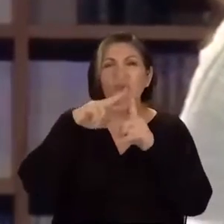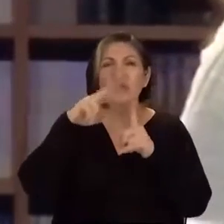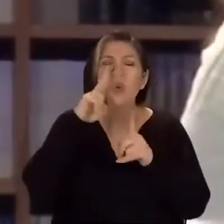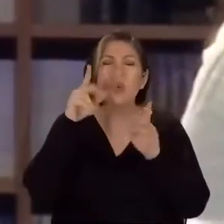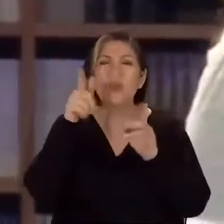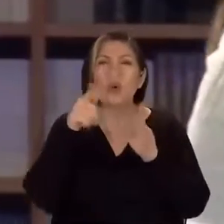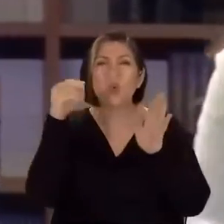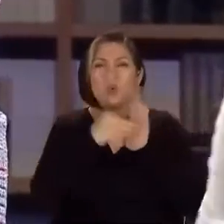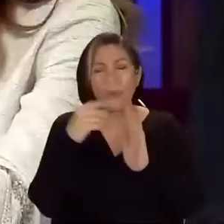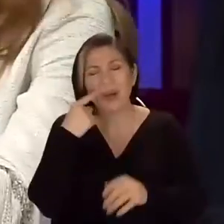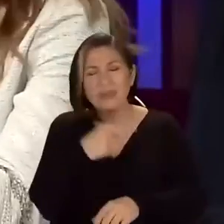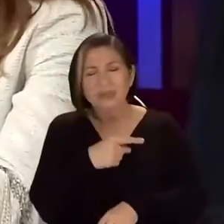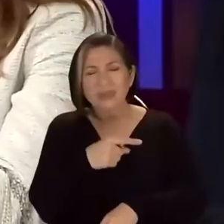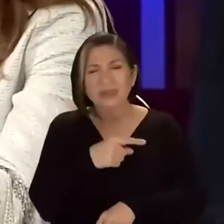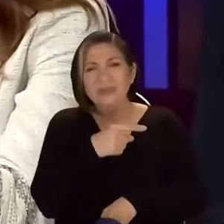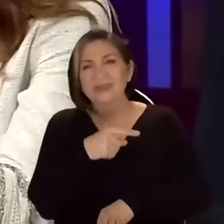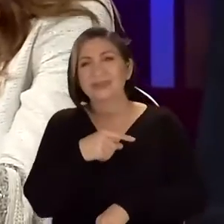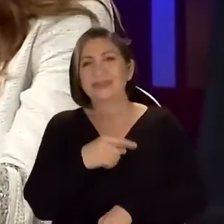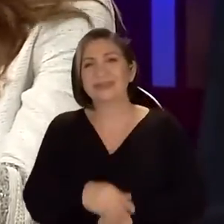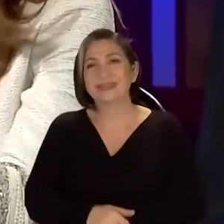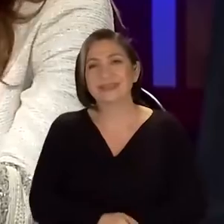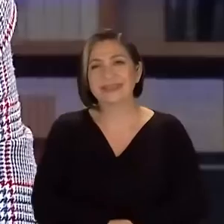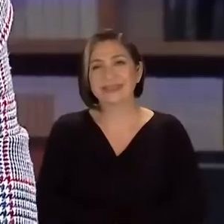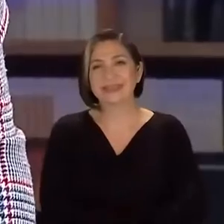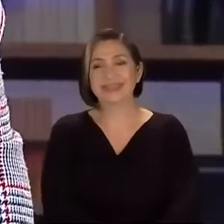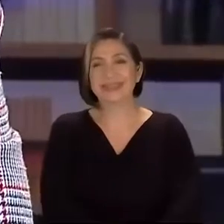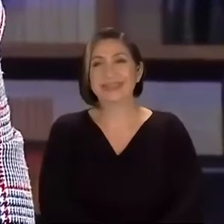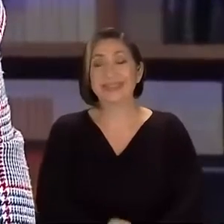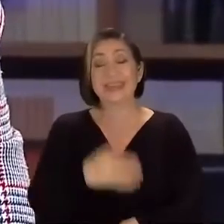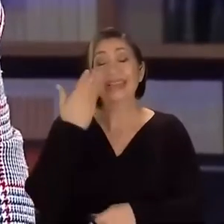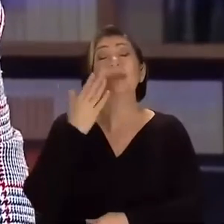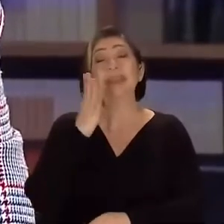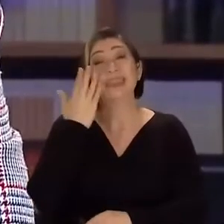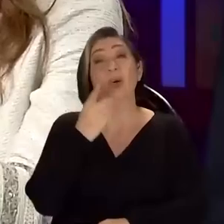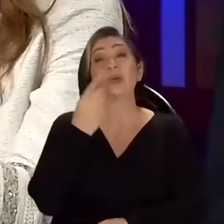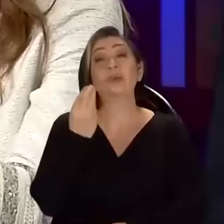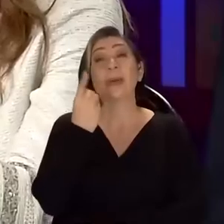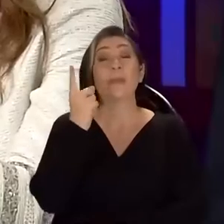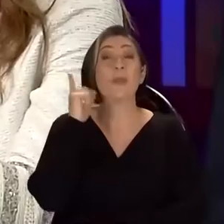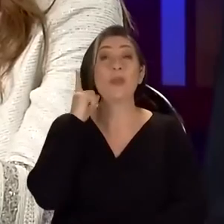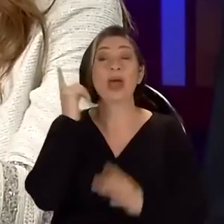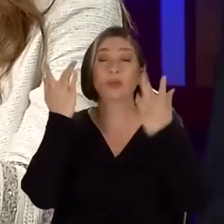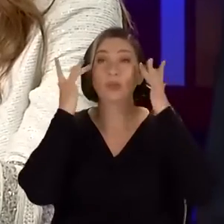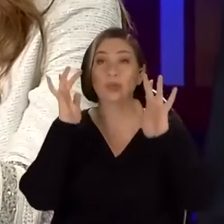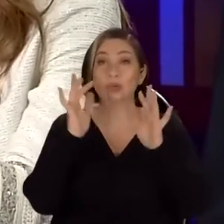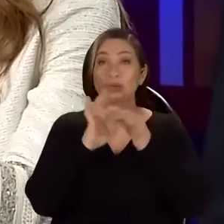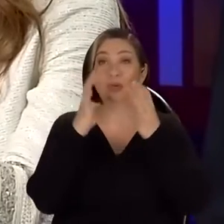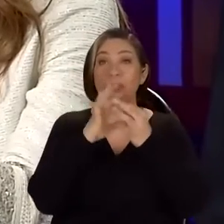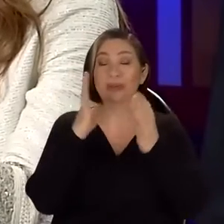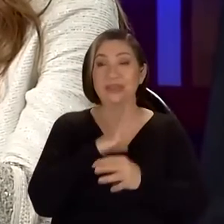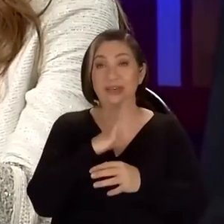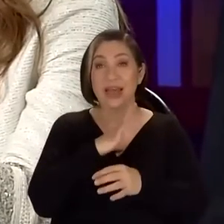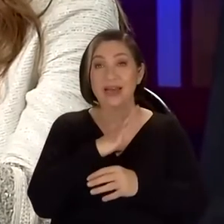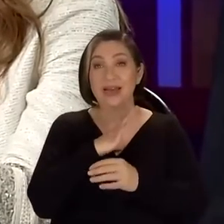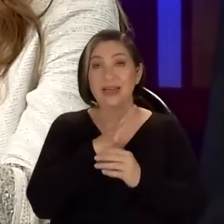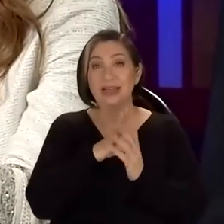videolarına vampir bak. Vampir videosu. Vampir. Vampir videosu ama izlemediyseniz izleyin. Orada güzel bir hani popüler kültür çözümlemesi yapıyorum. Çünkü